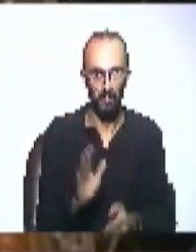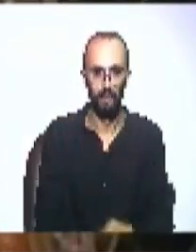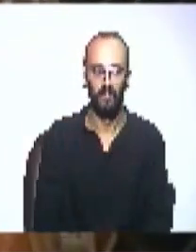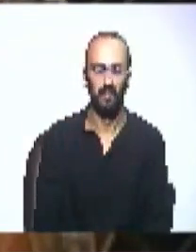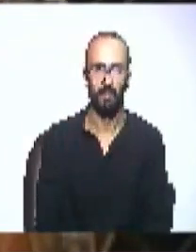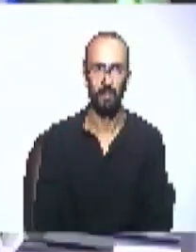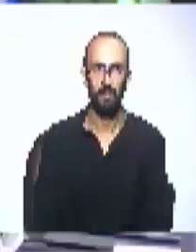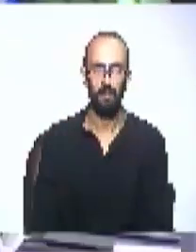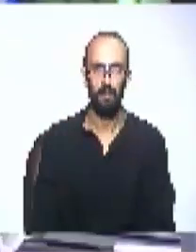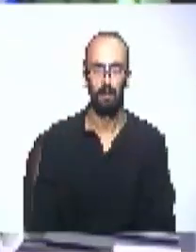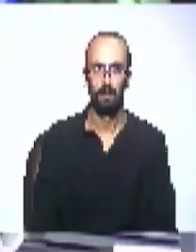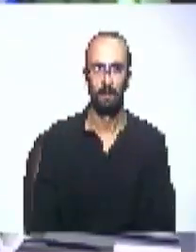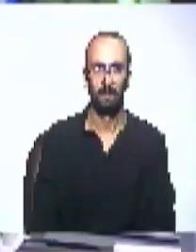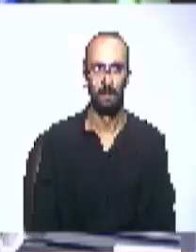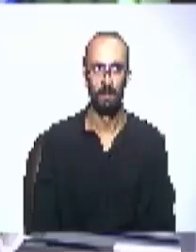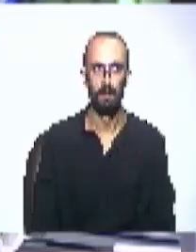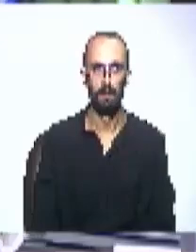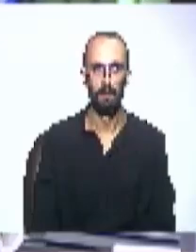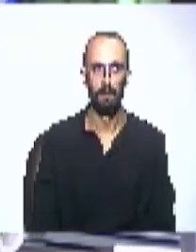يعني بصي اسمها